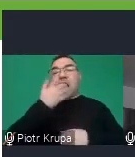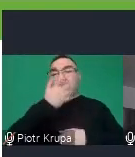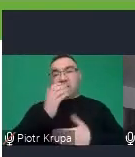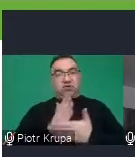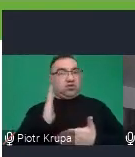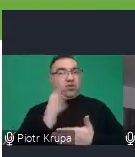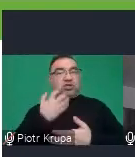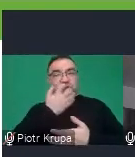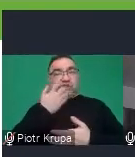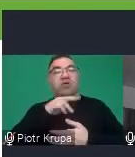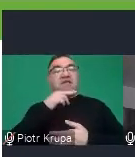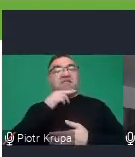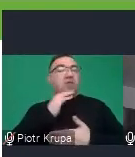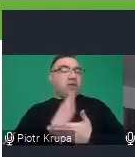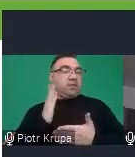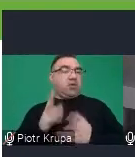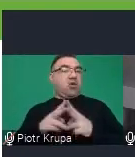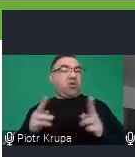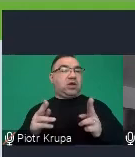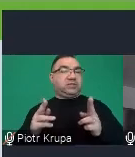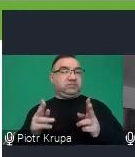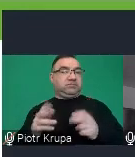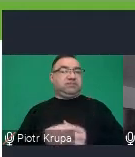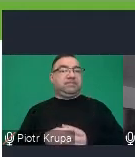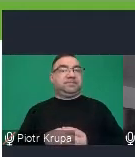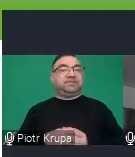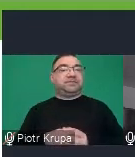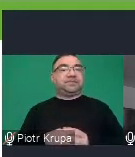potrzeby podgrzewu ciepłej wody użytkowej.